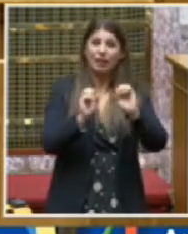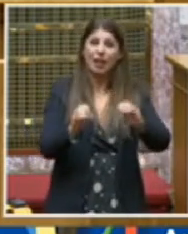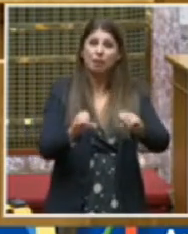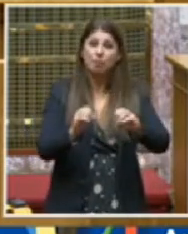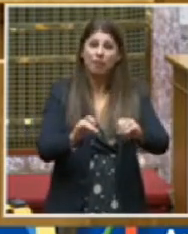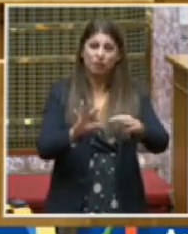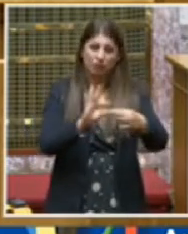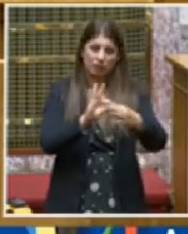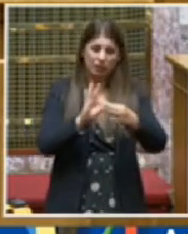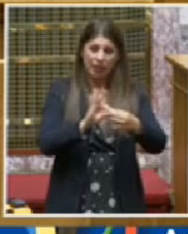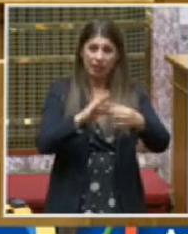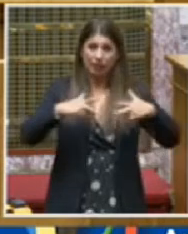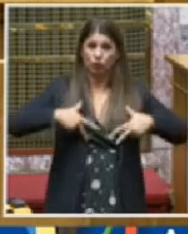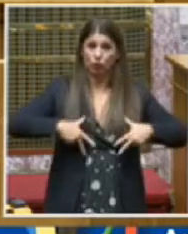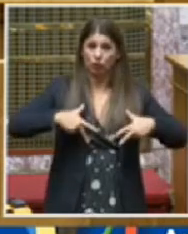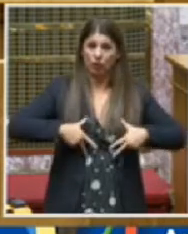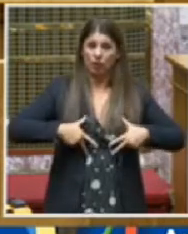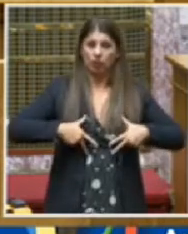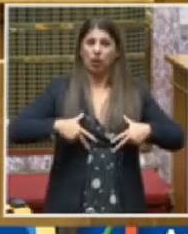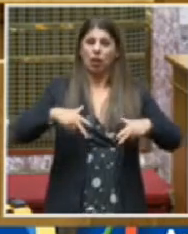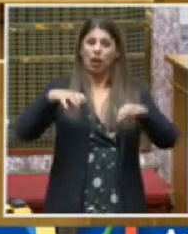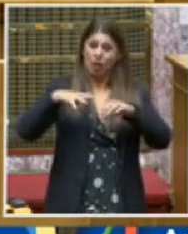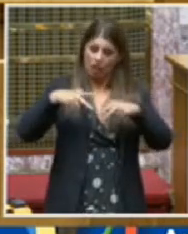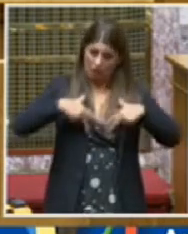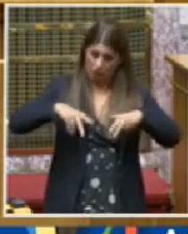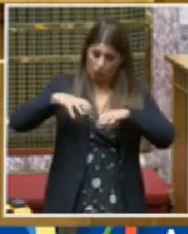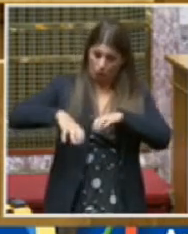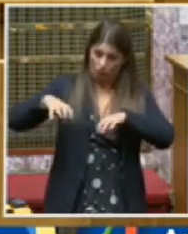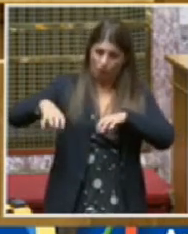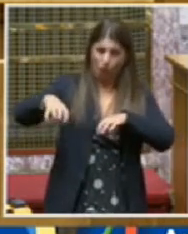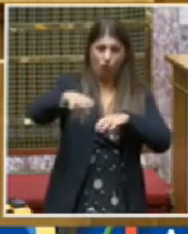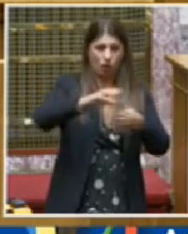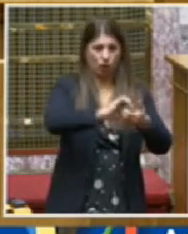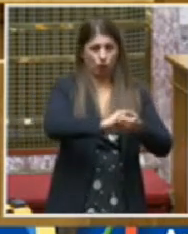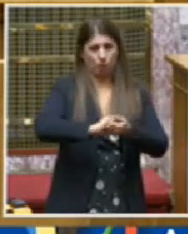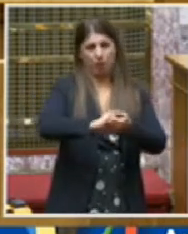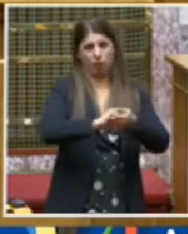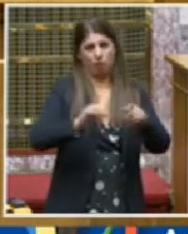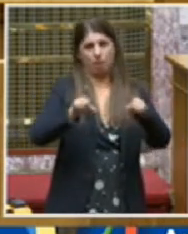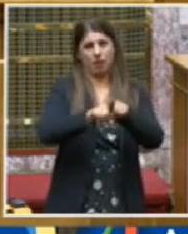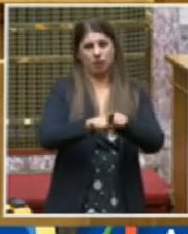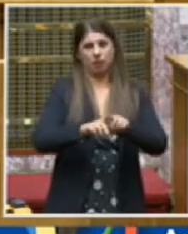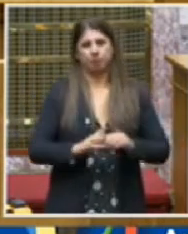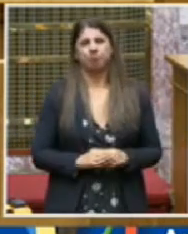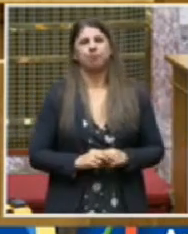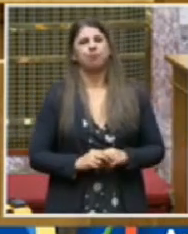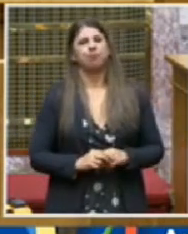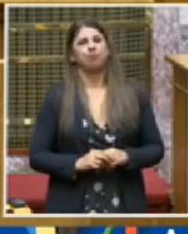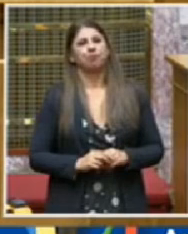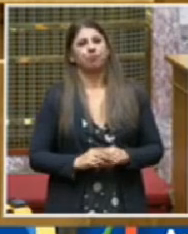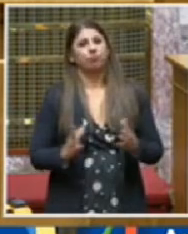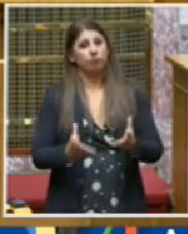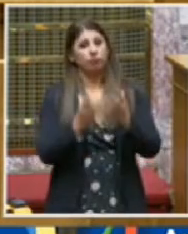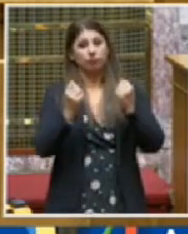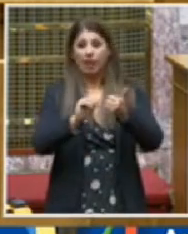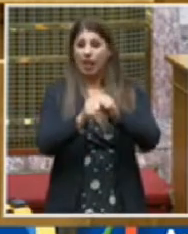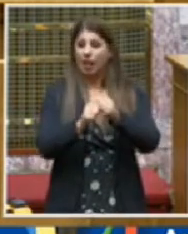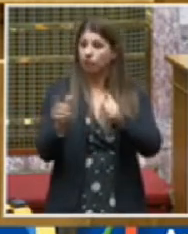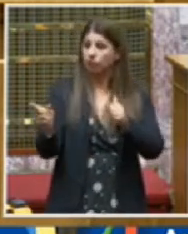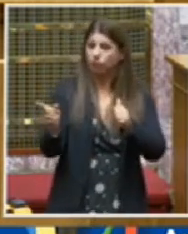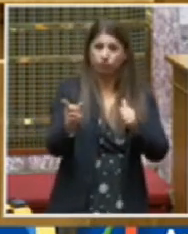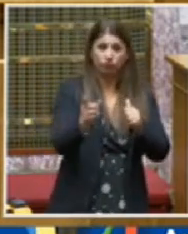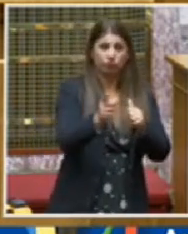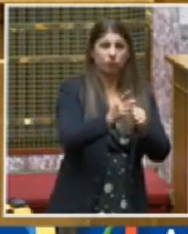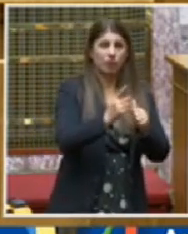εκπαίδευση με συνεργασία της πολιτείας, των κρατικών φορέων και των σωματείων. Να διασφαλίσουμε ότι οι αθλητές μας που αγωνίζονται για να